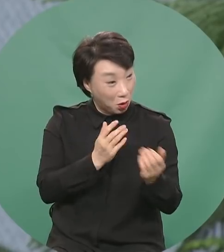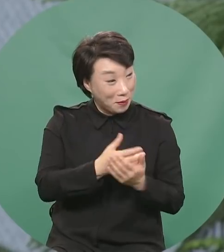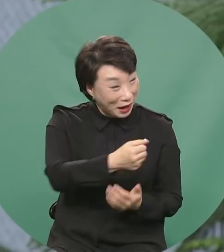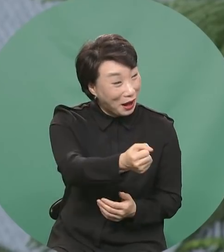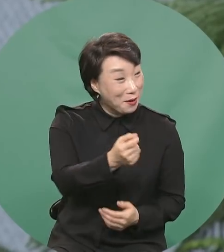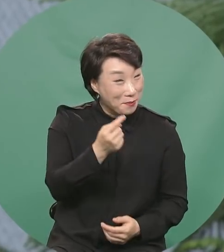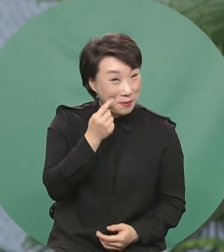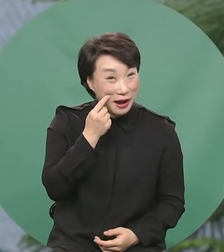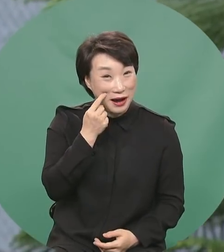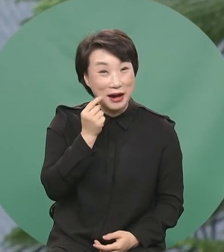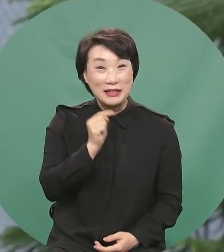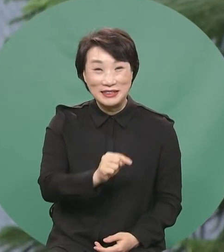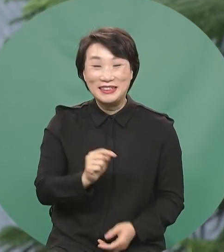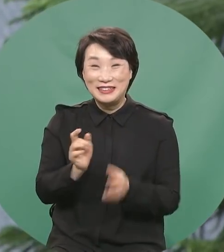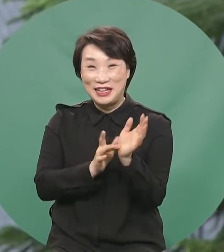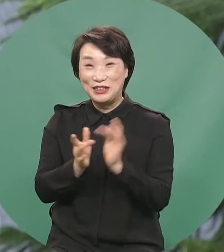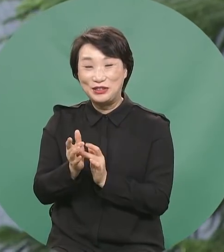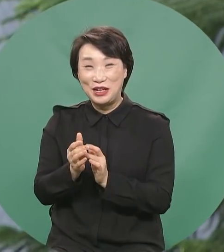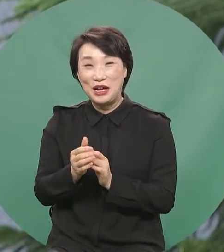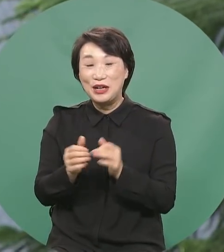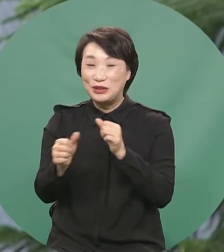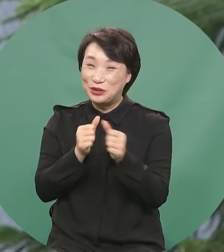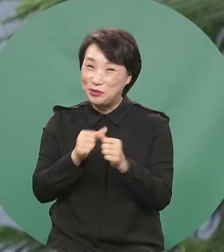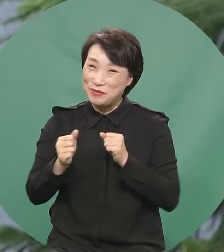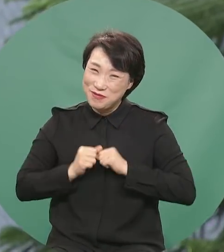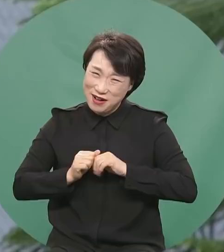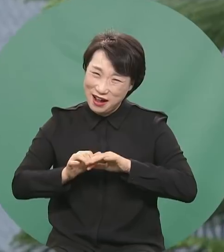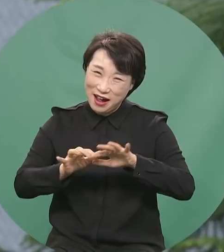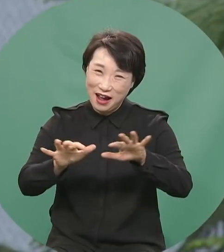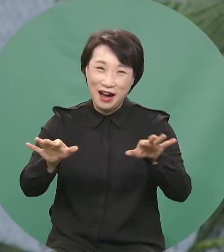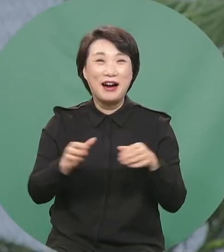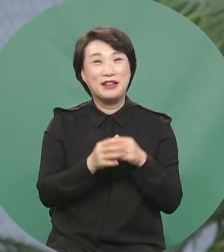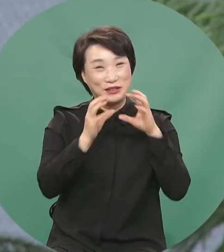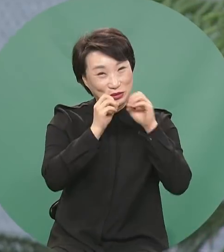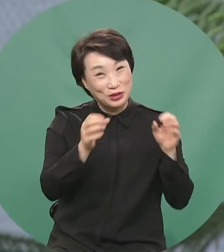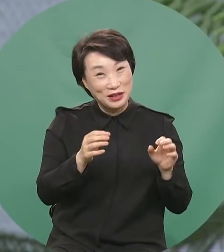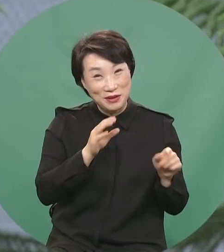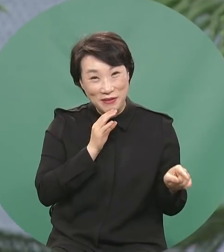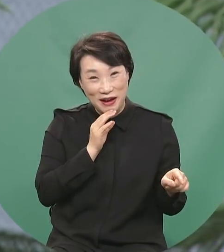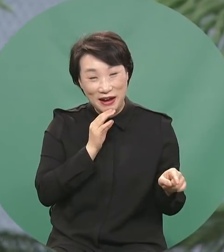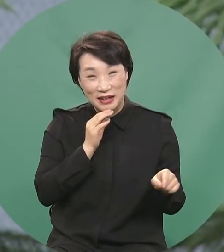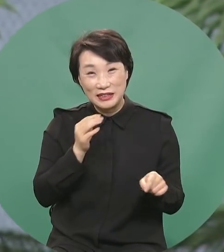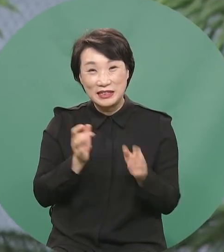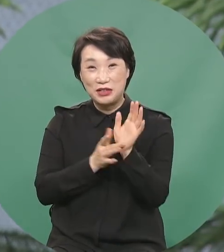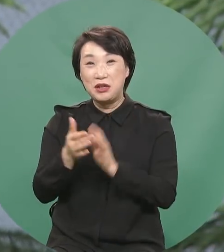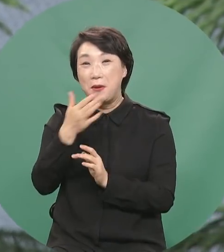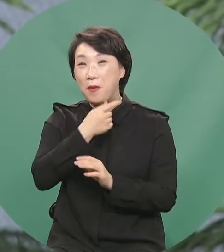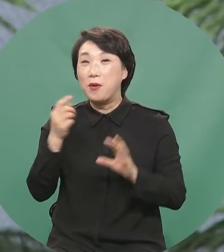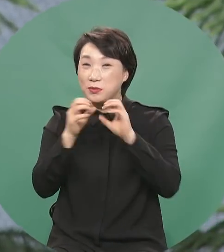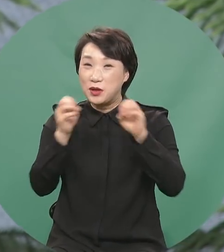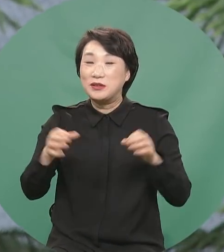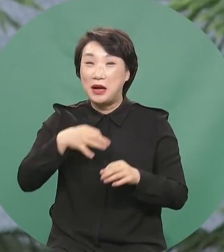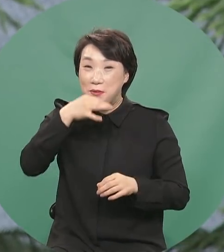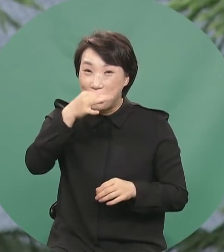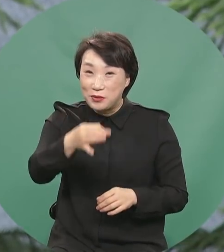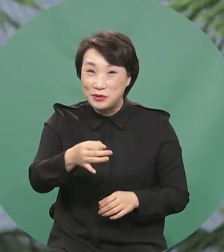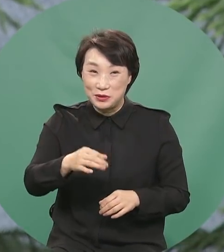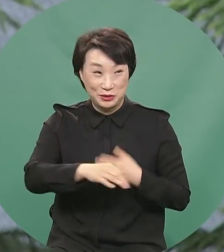하는 예수의 소문을, 예수의 복음을 전하는